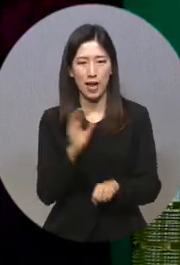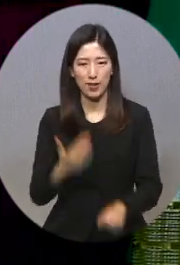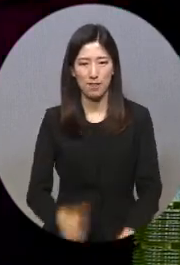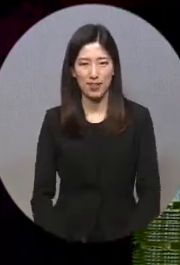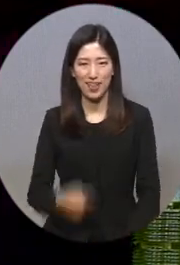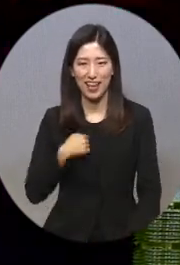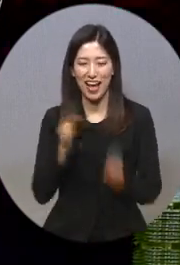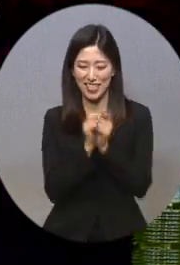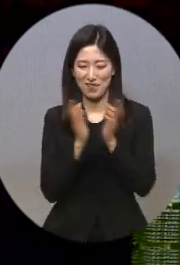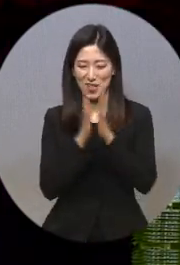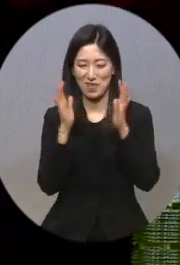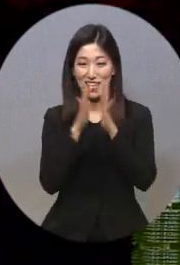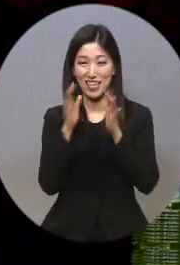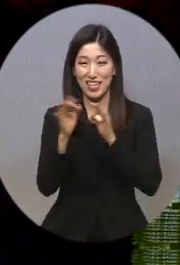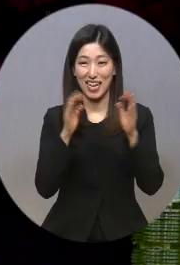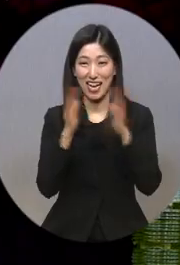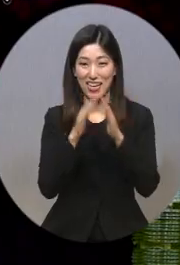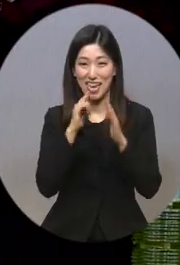가입할게요.